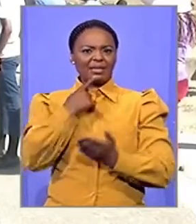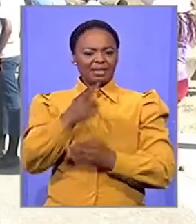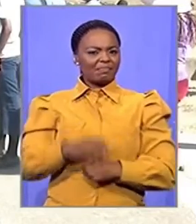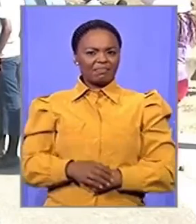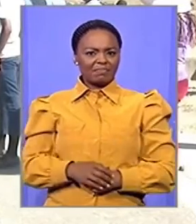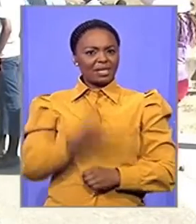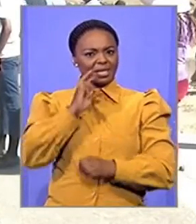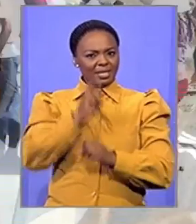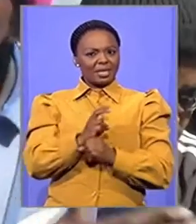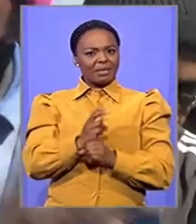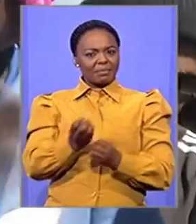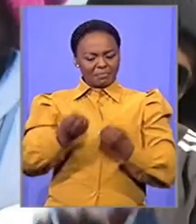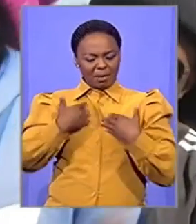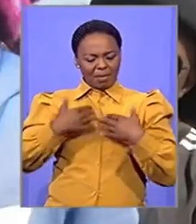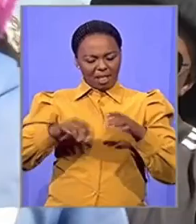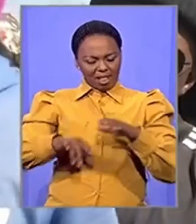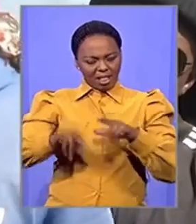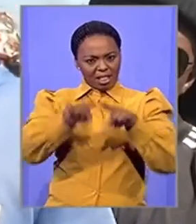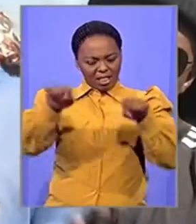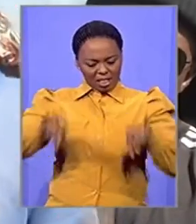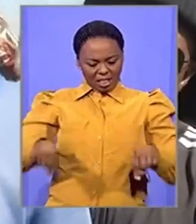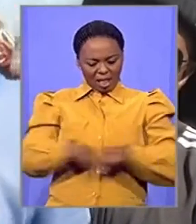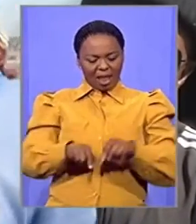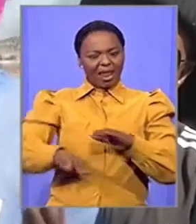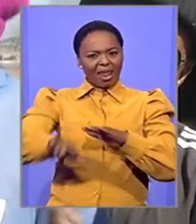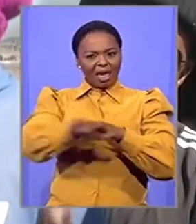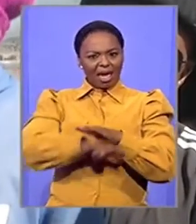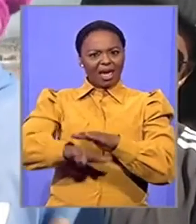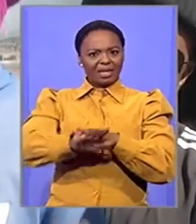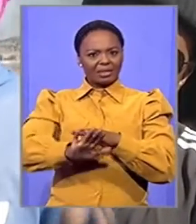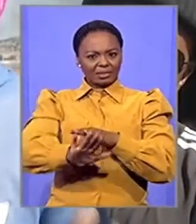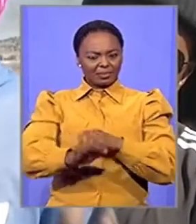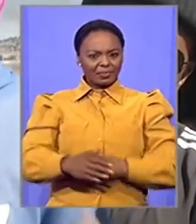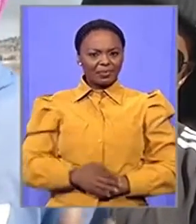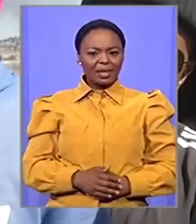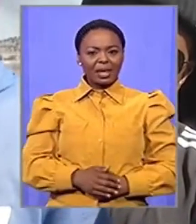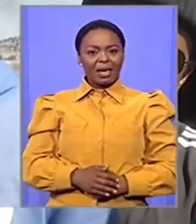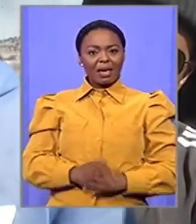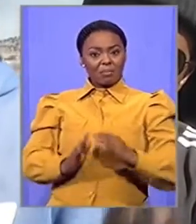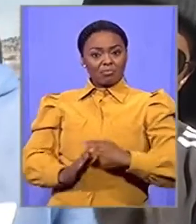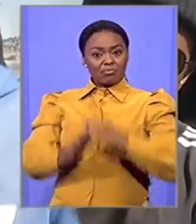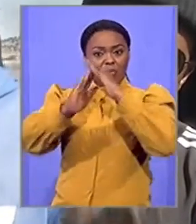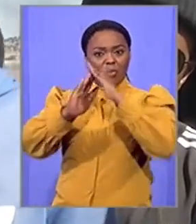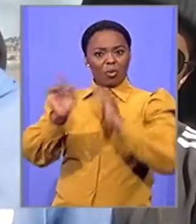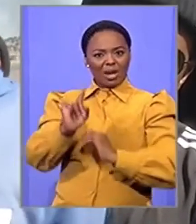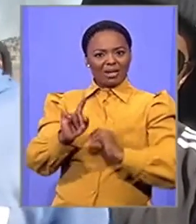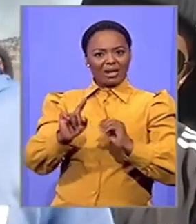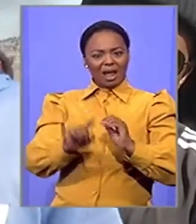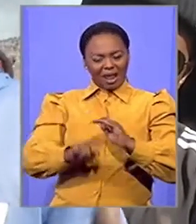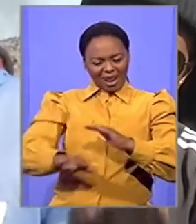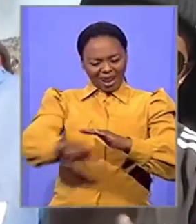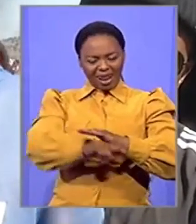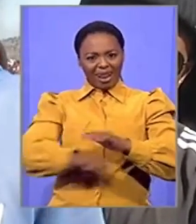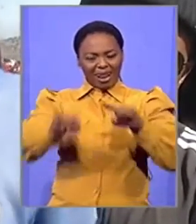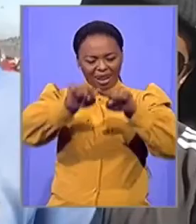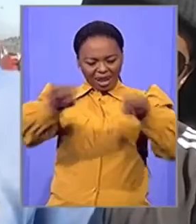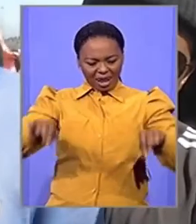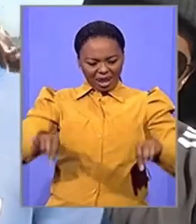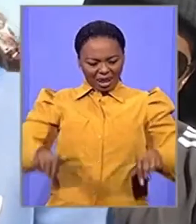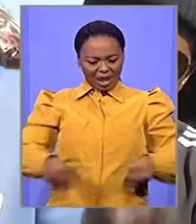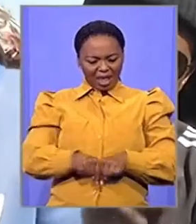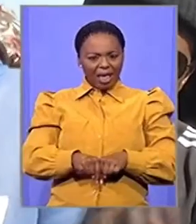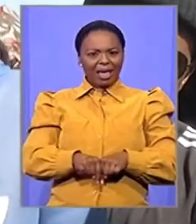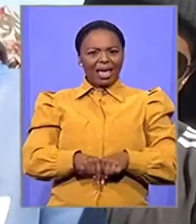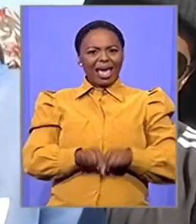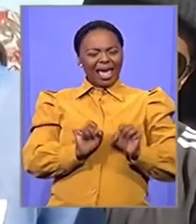abelwa ditsha. So ntho tse re llang ka tsona mona Makele ke haholo e ipeileng ka hodimo ke ditsha. Re bangata re dula